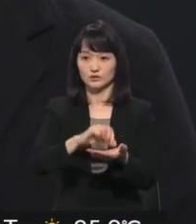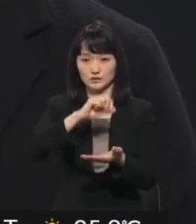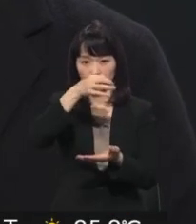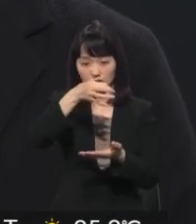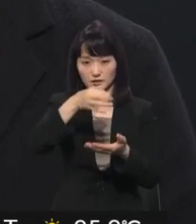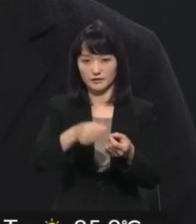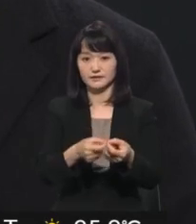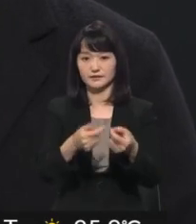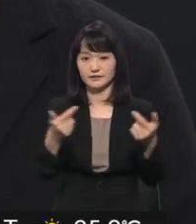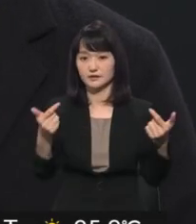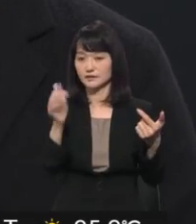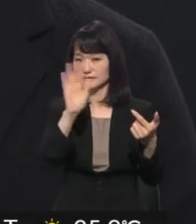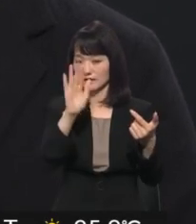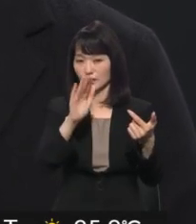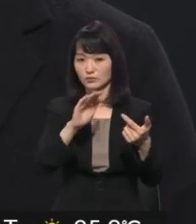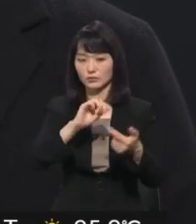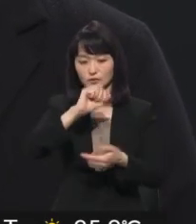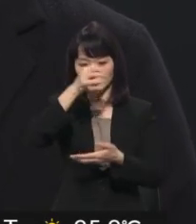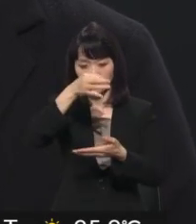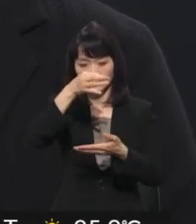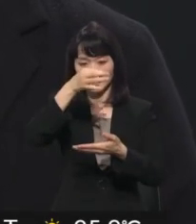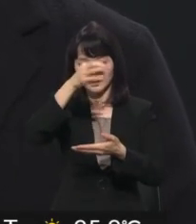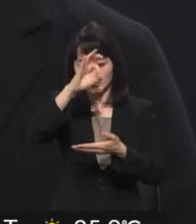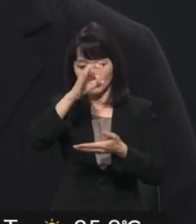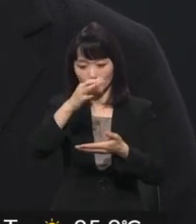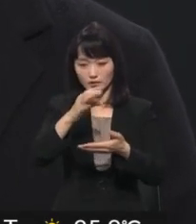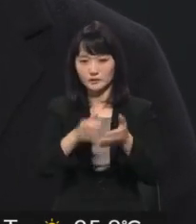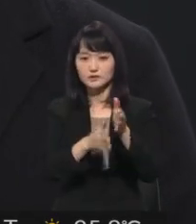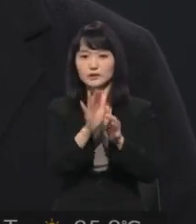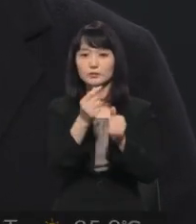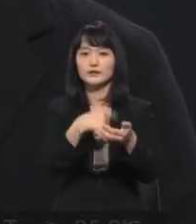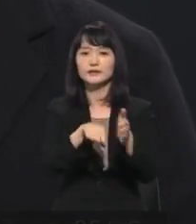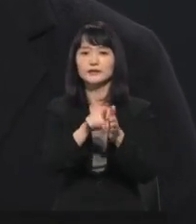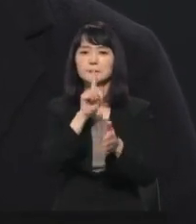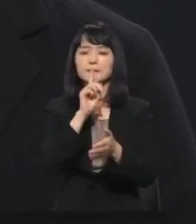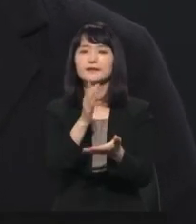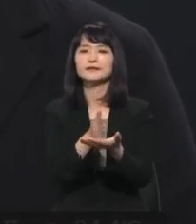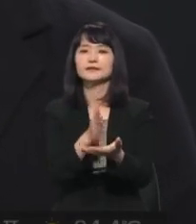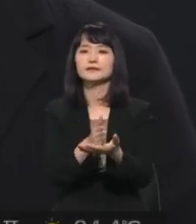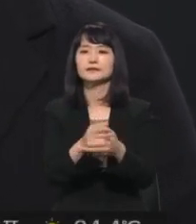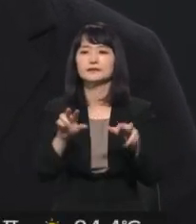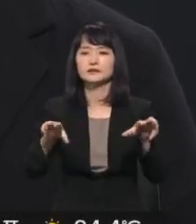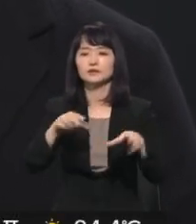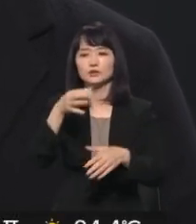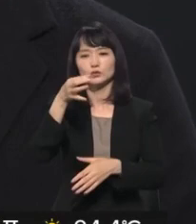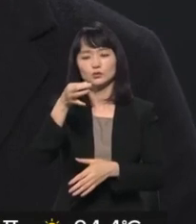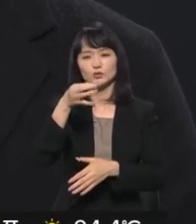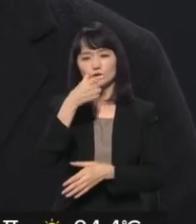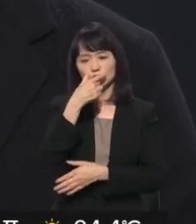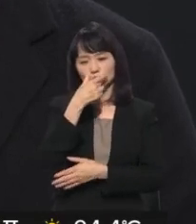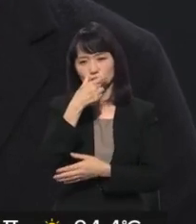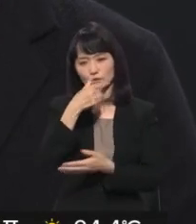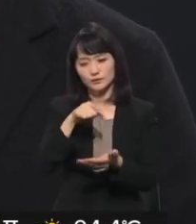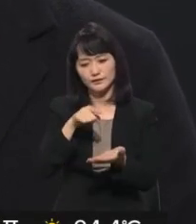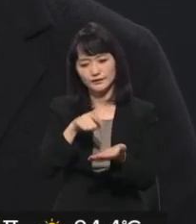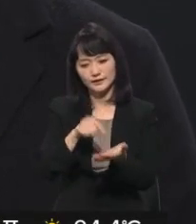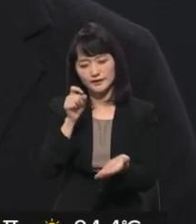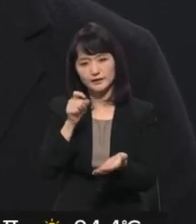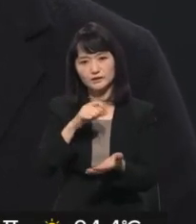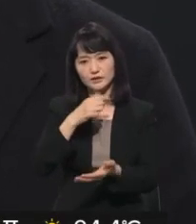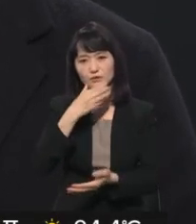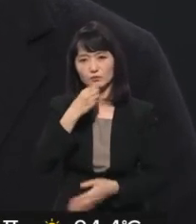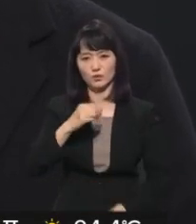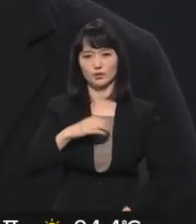다음에 복지를 줄였다 그러니까 서민을 위한 단 말씀을 하지 마시고 지금 돈이 없어서 일단 복제 3부터 깎았다 라고